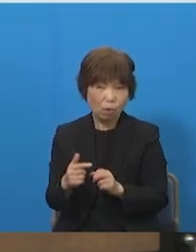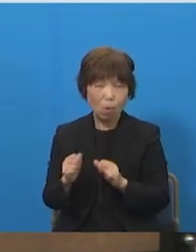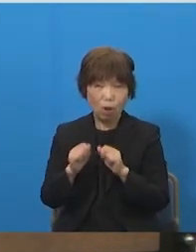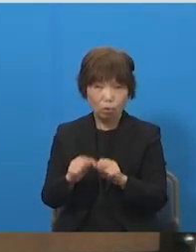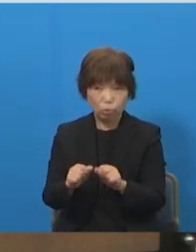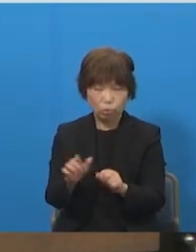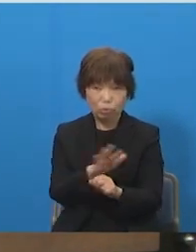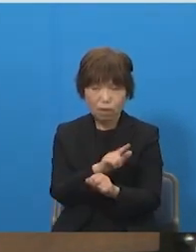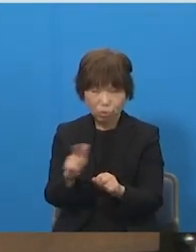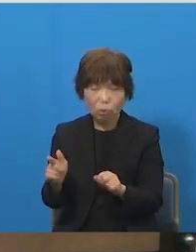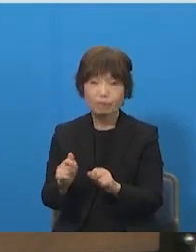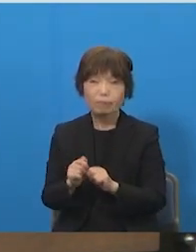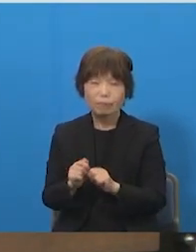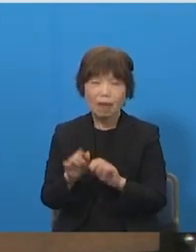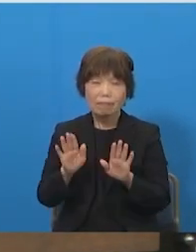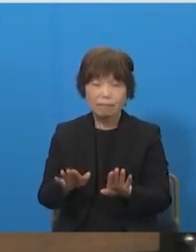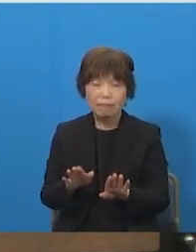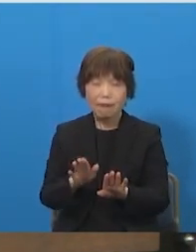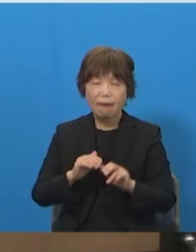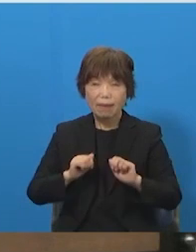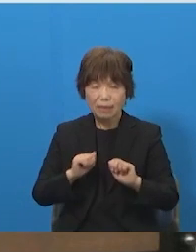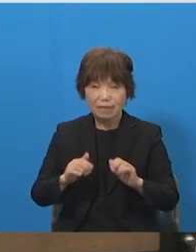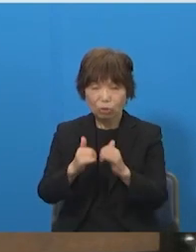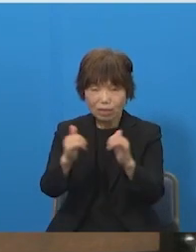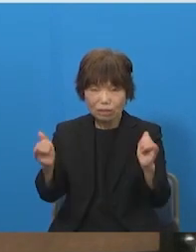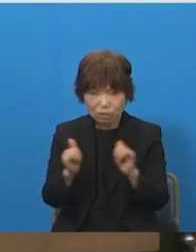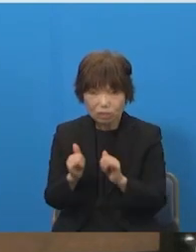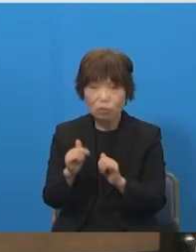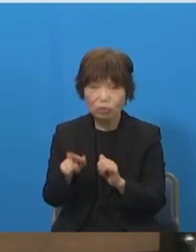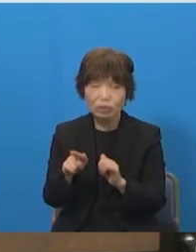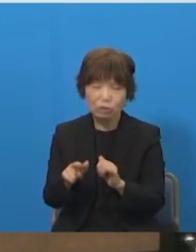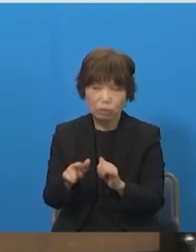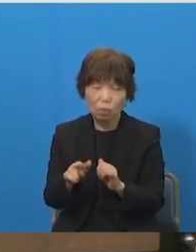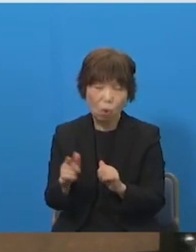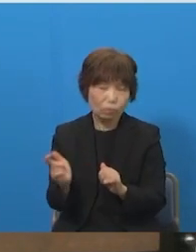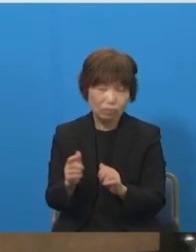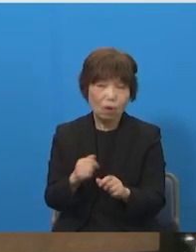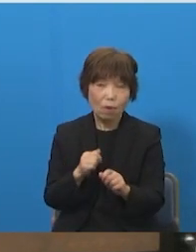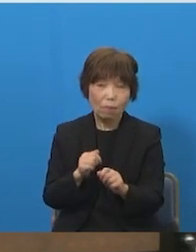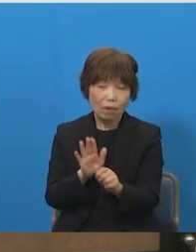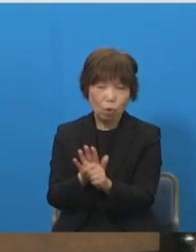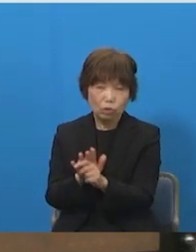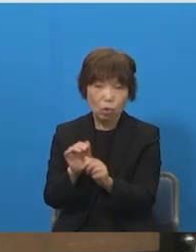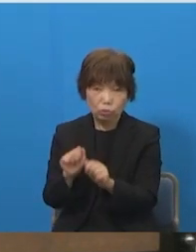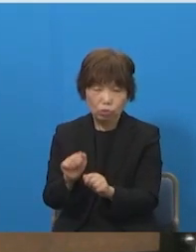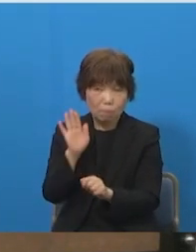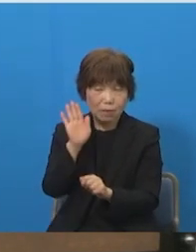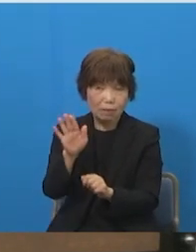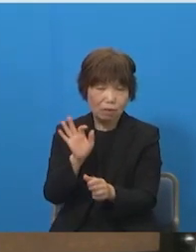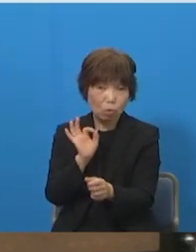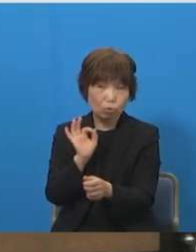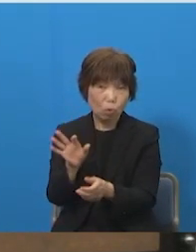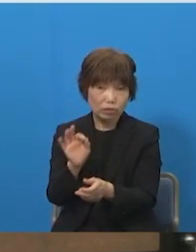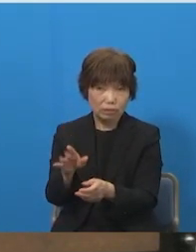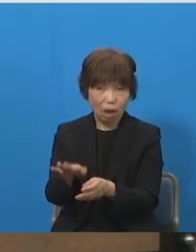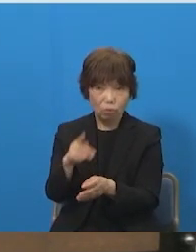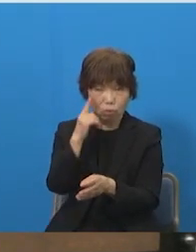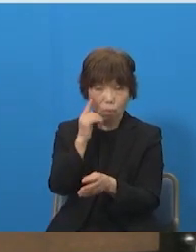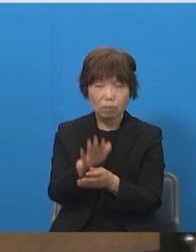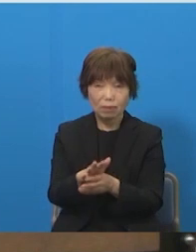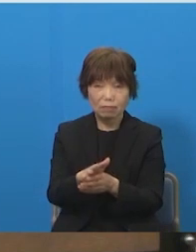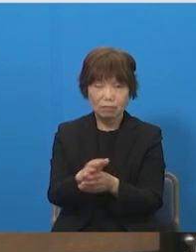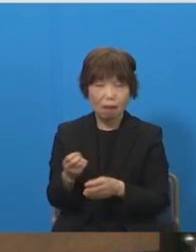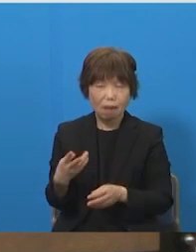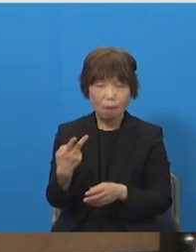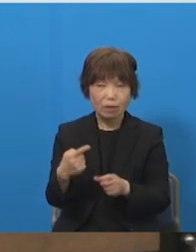所得を安定させ、向上させることは喫緊の課題であり、未来への投資であります。あわせて、令和2年